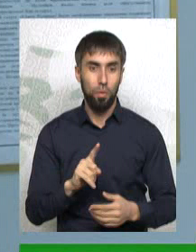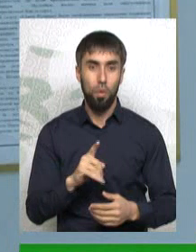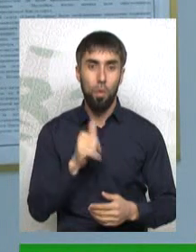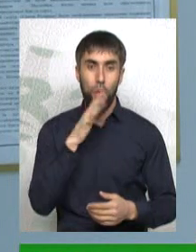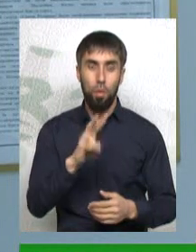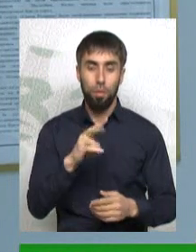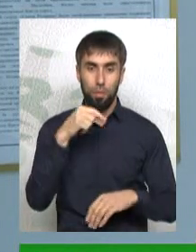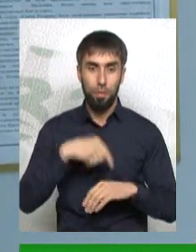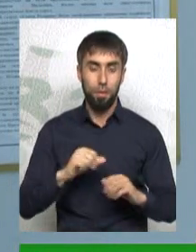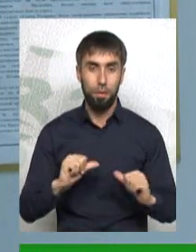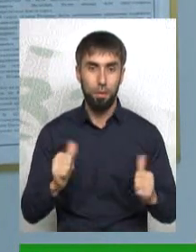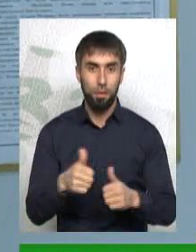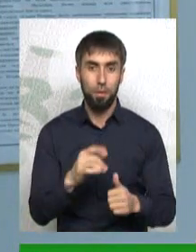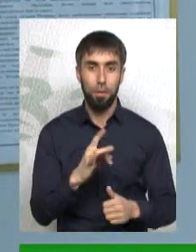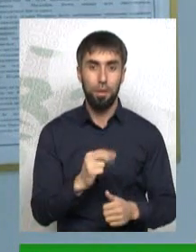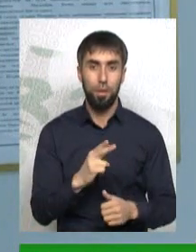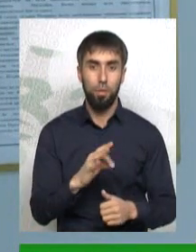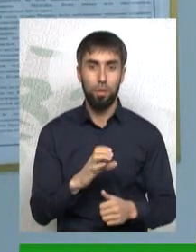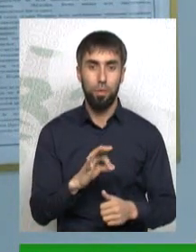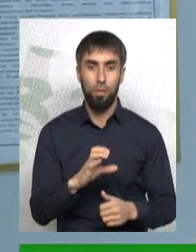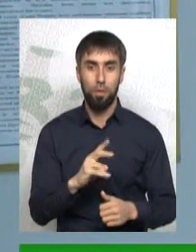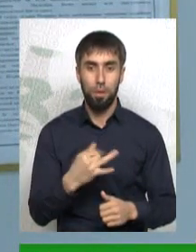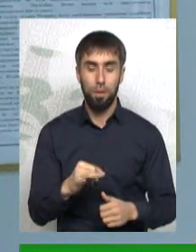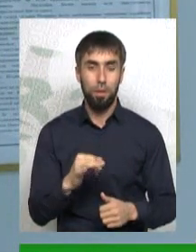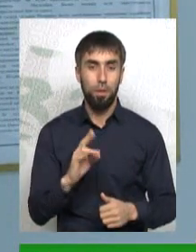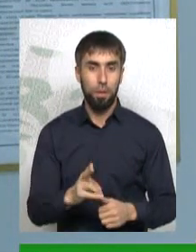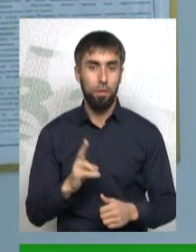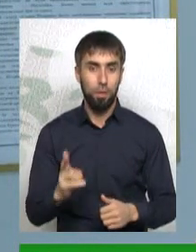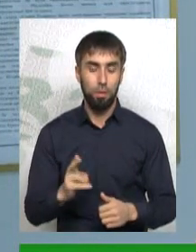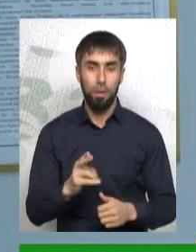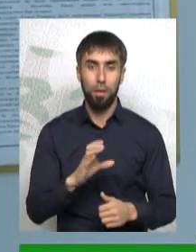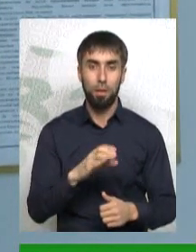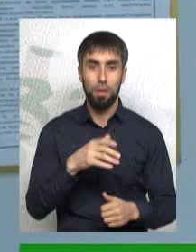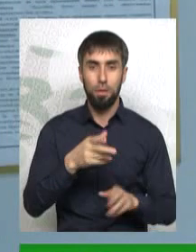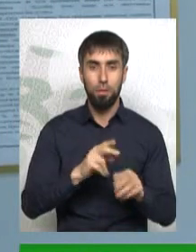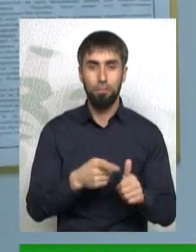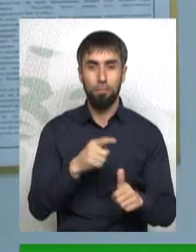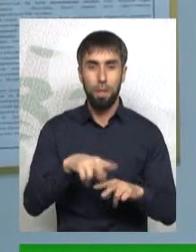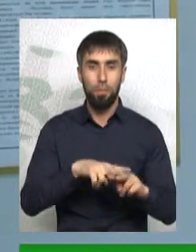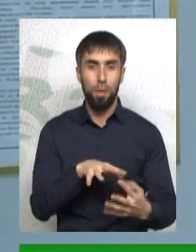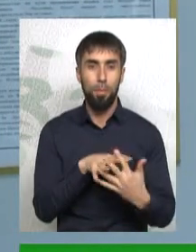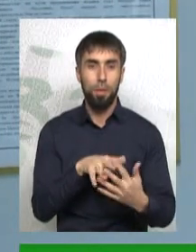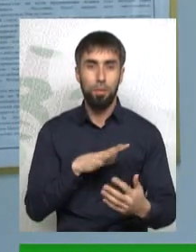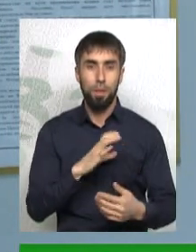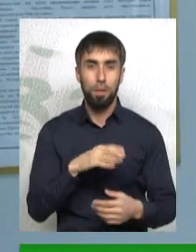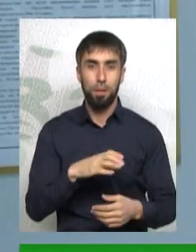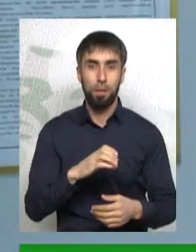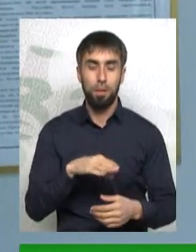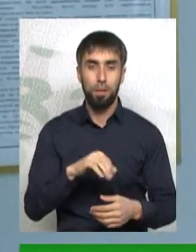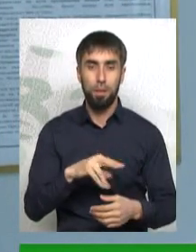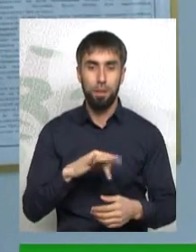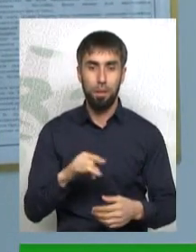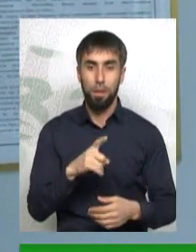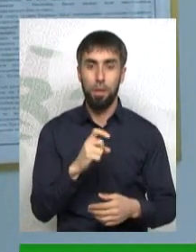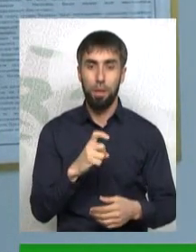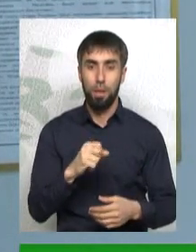окружение Рокоссовский Константин Константинович в Сталинградской битве, нашему земляку Махмуду Хамхоеву было